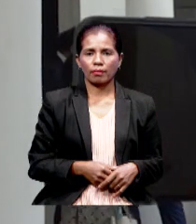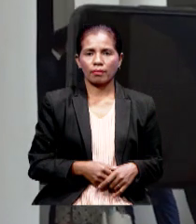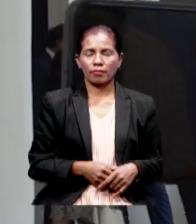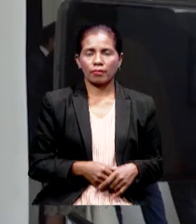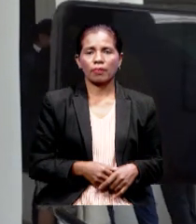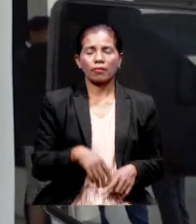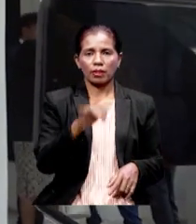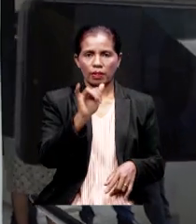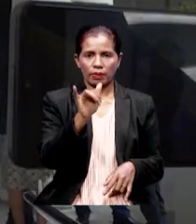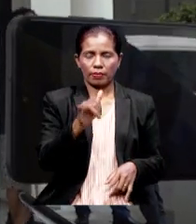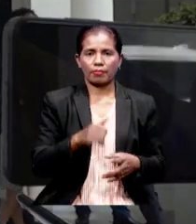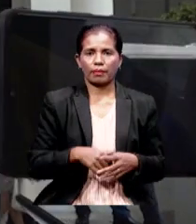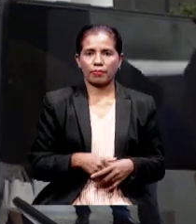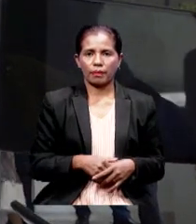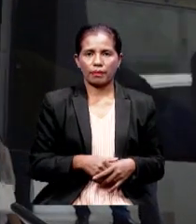Sim, sim, sim.